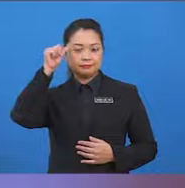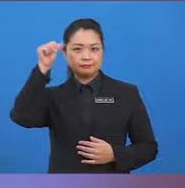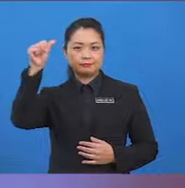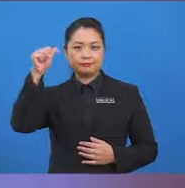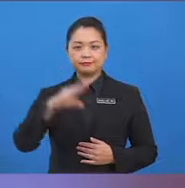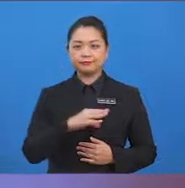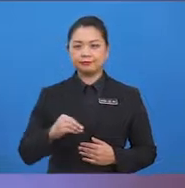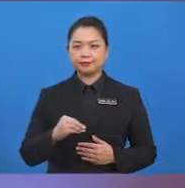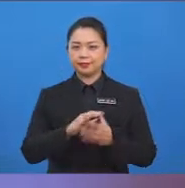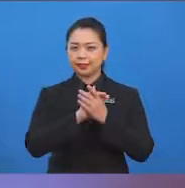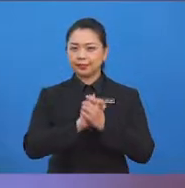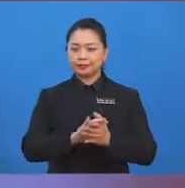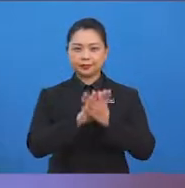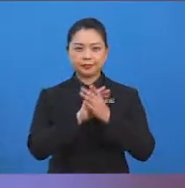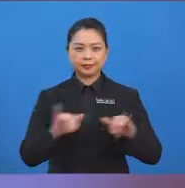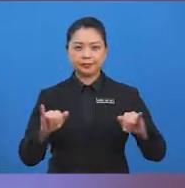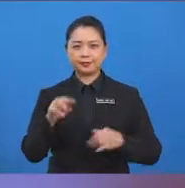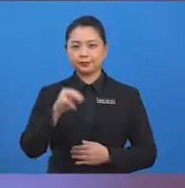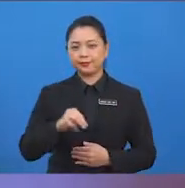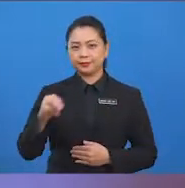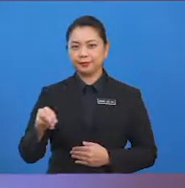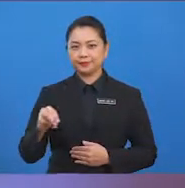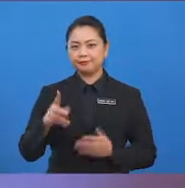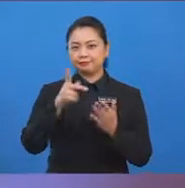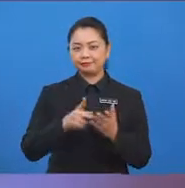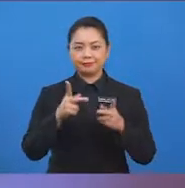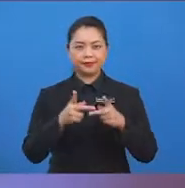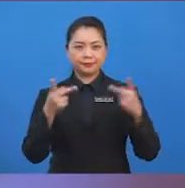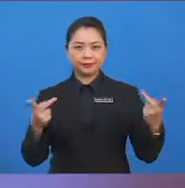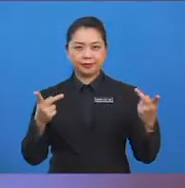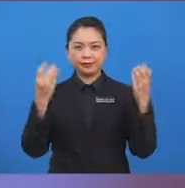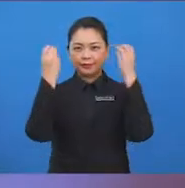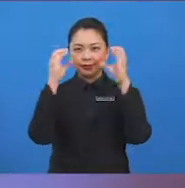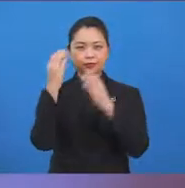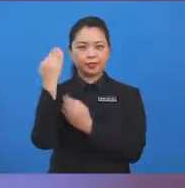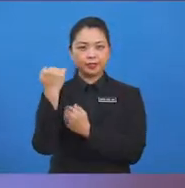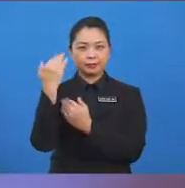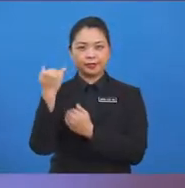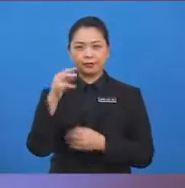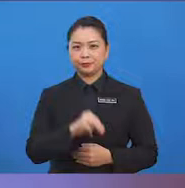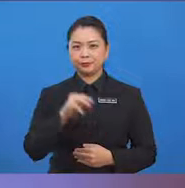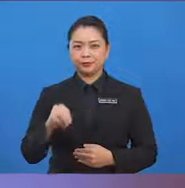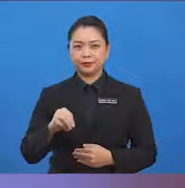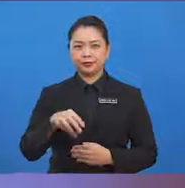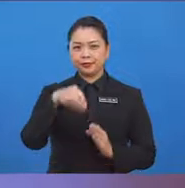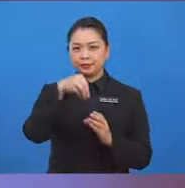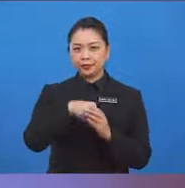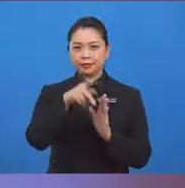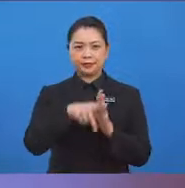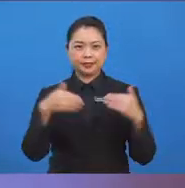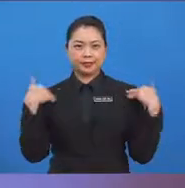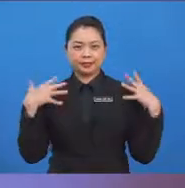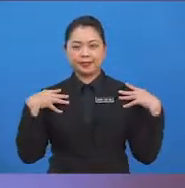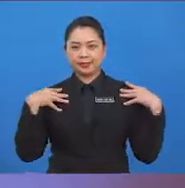Assalamualaikum dan salam sejahtera, murid-murid. Apa khabar? Saya harap murid-murid sekalian dalam keadaan sihat